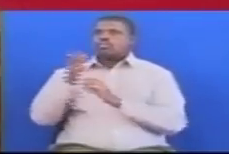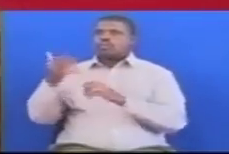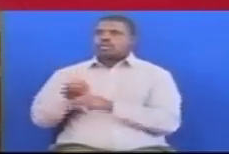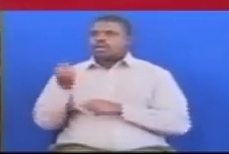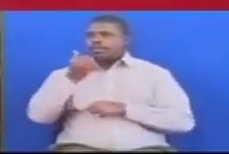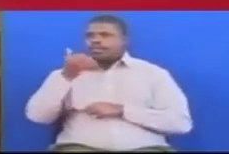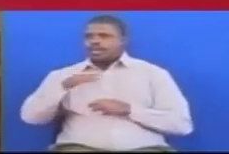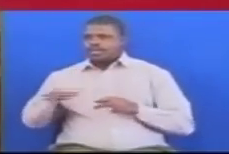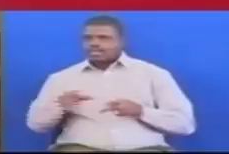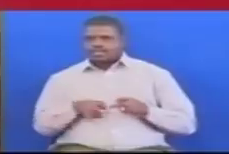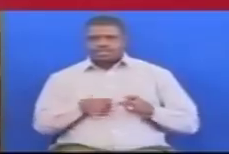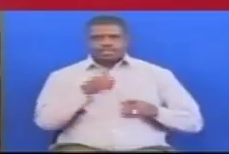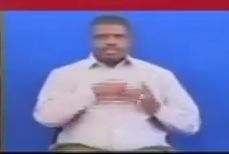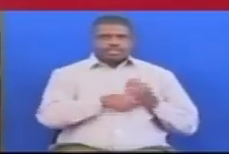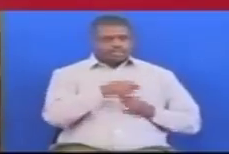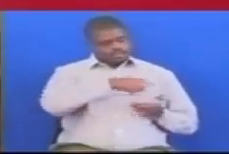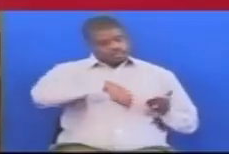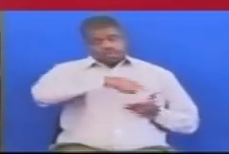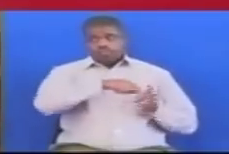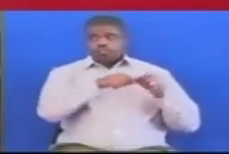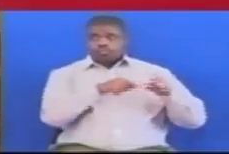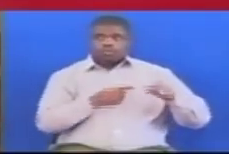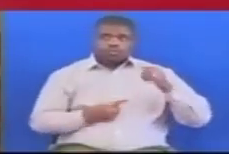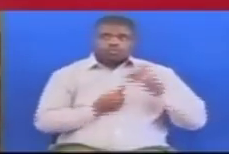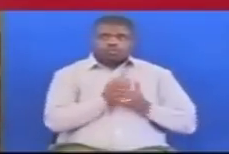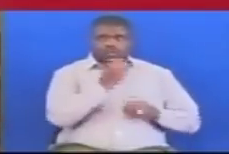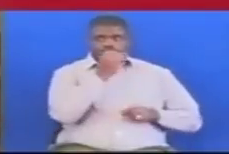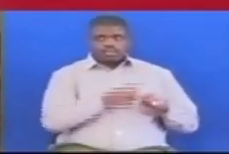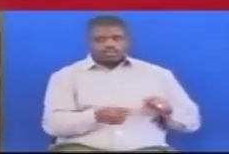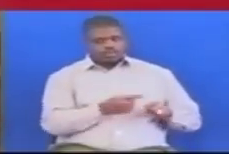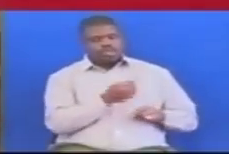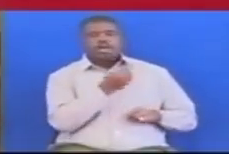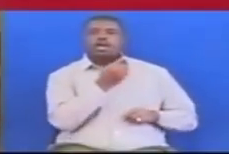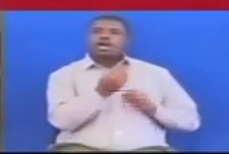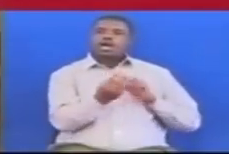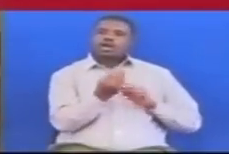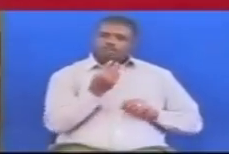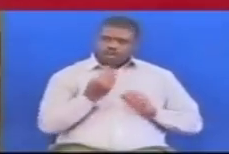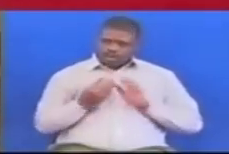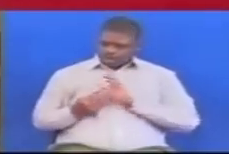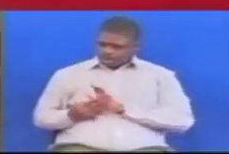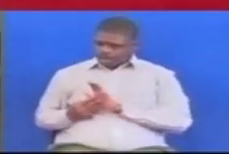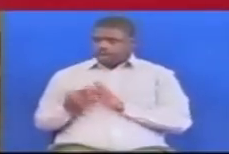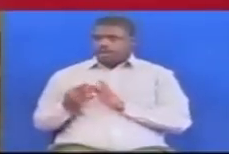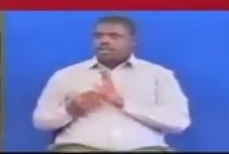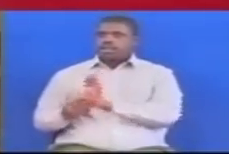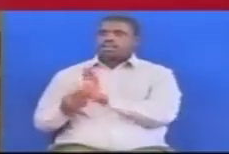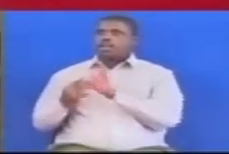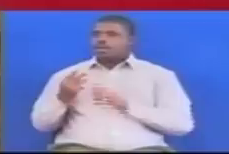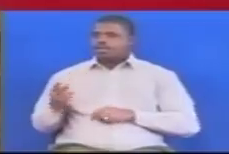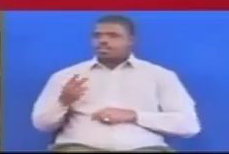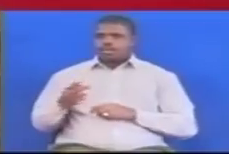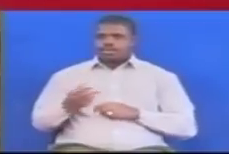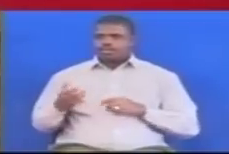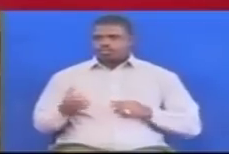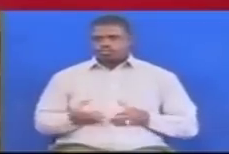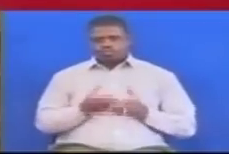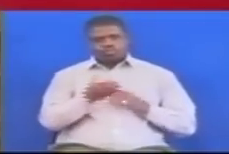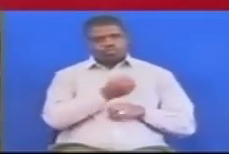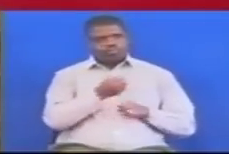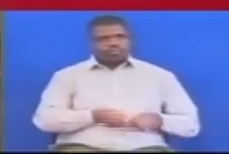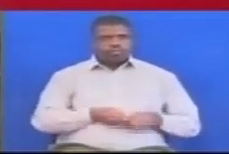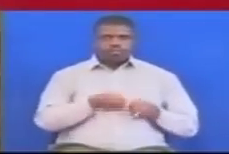maji katika mji huo kutoka 48% hadi 82% na kuwanufaisha wakazi